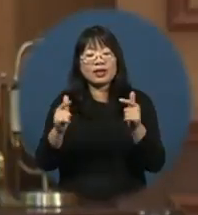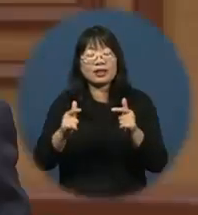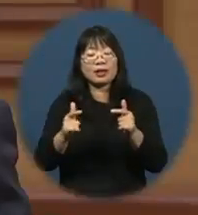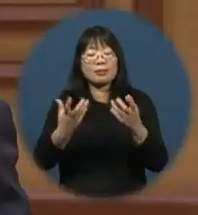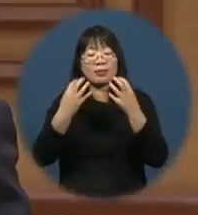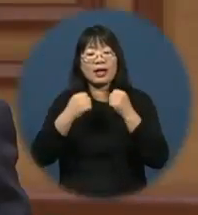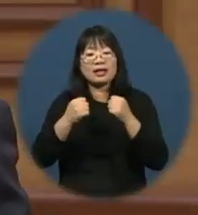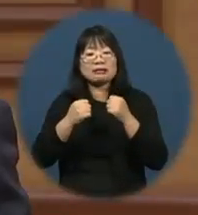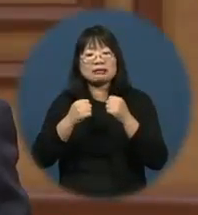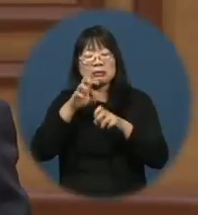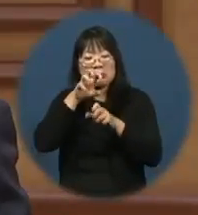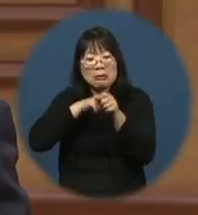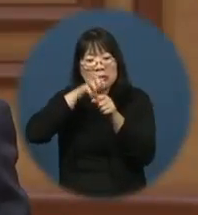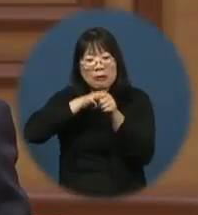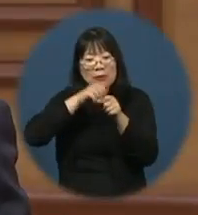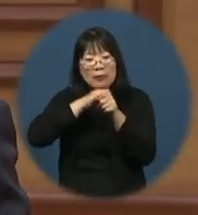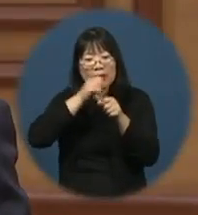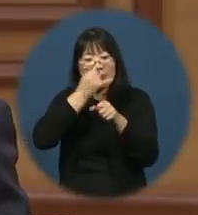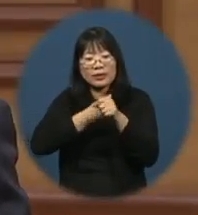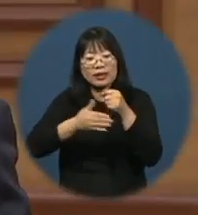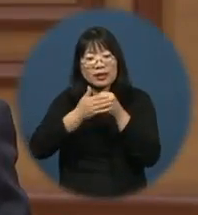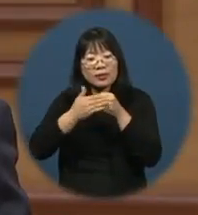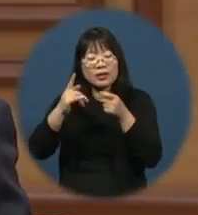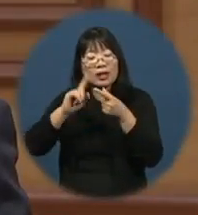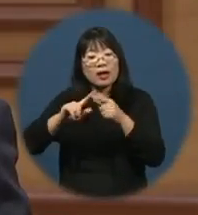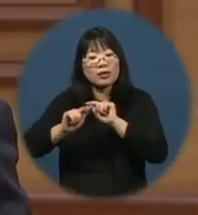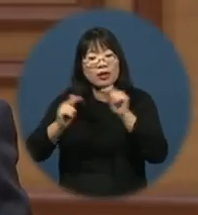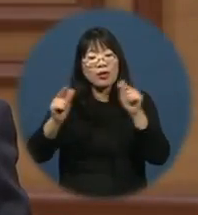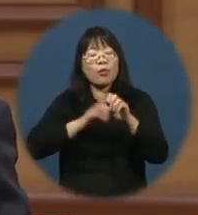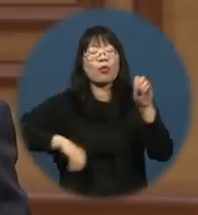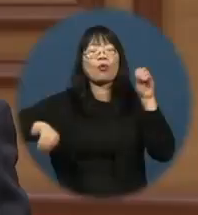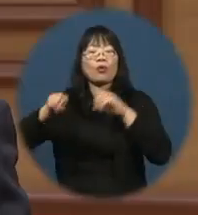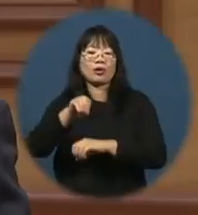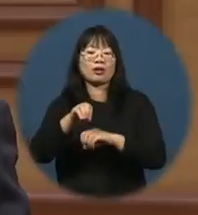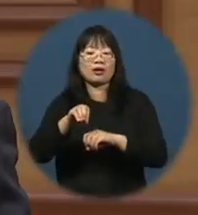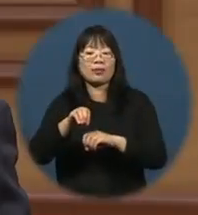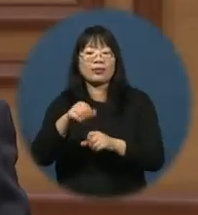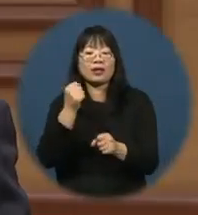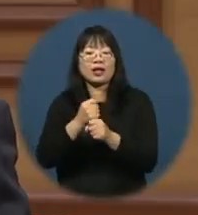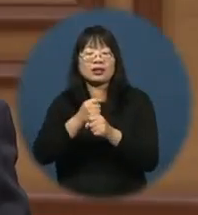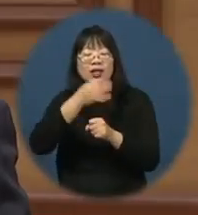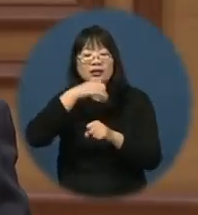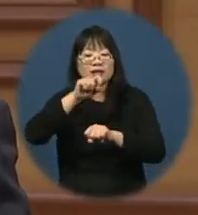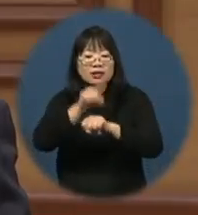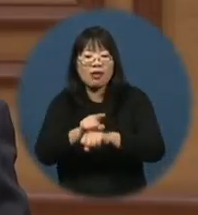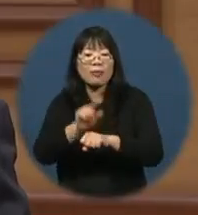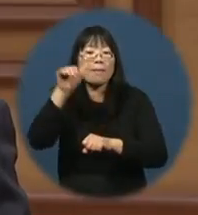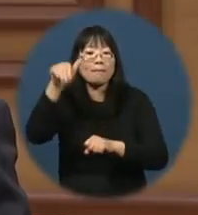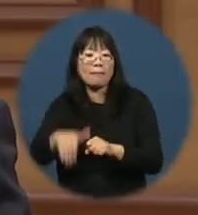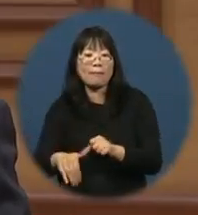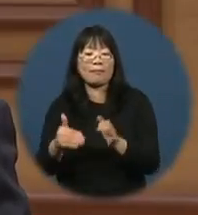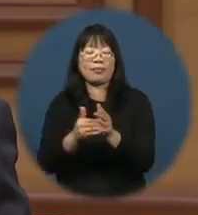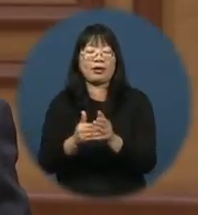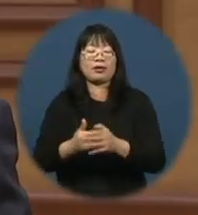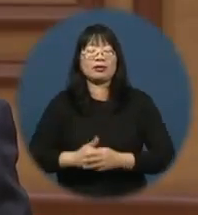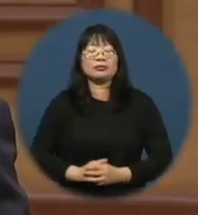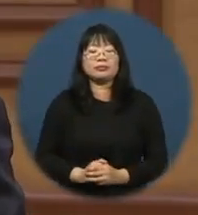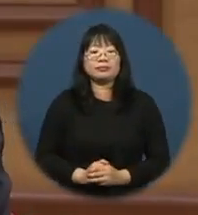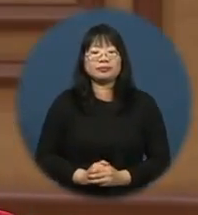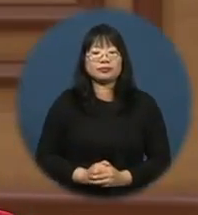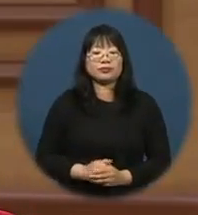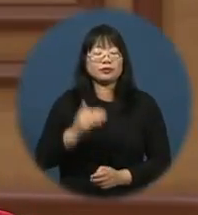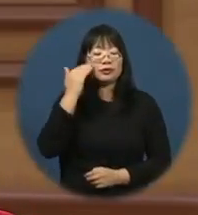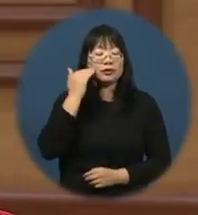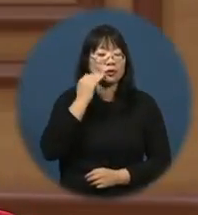많은 부분을 또 먹어 치우게 되니까 예. 네, 그러한 오히려 생산성에서는 떨어질 수 있는